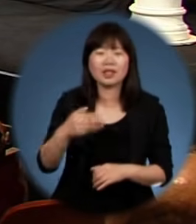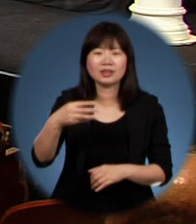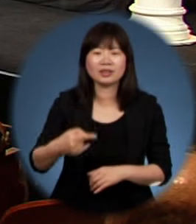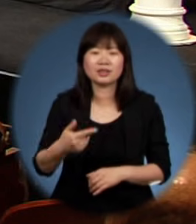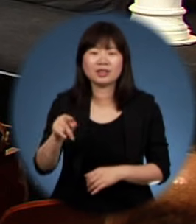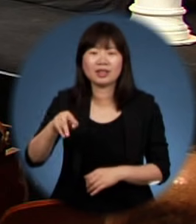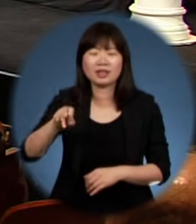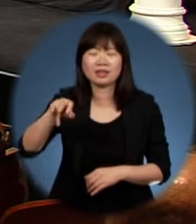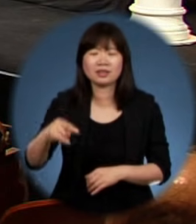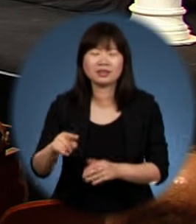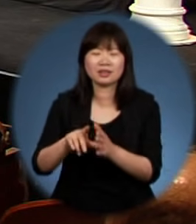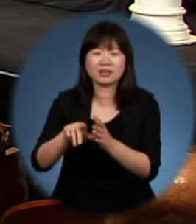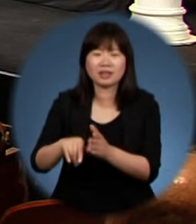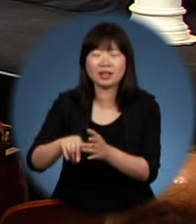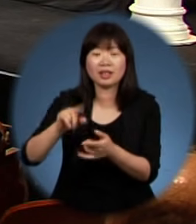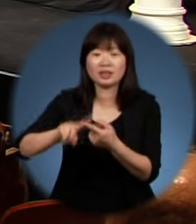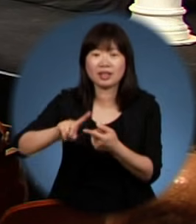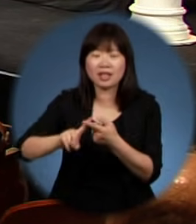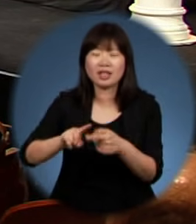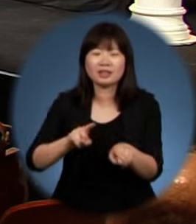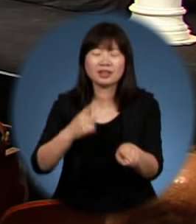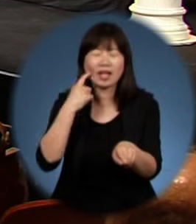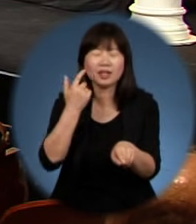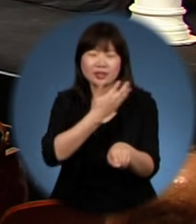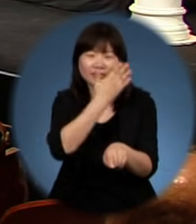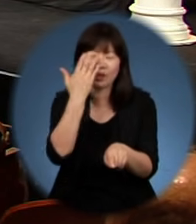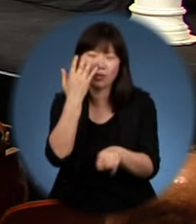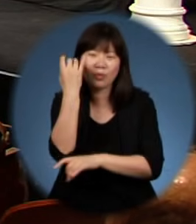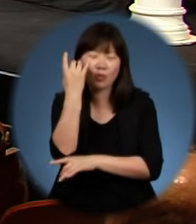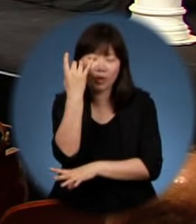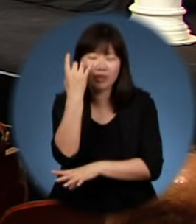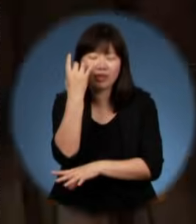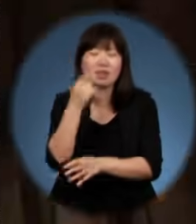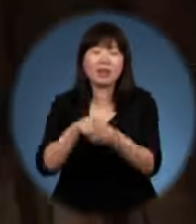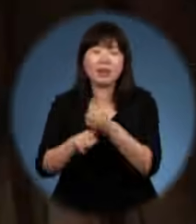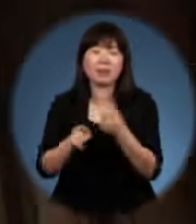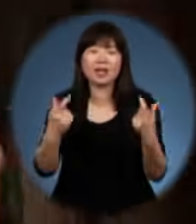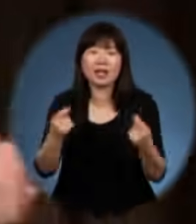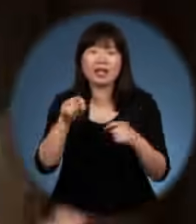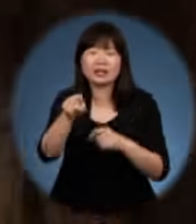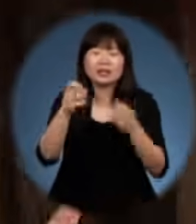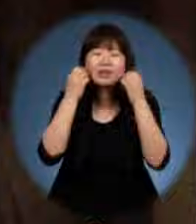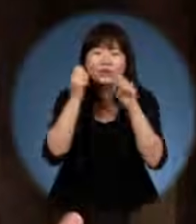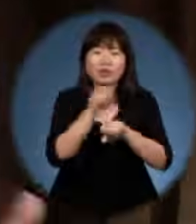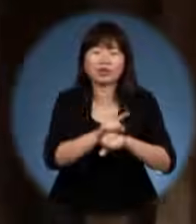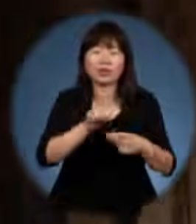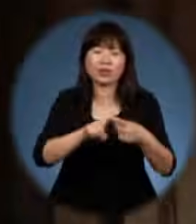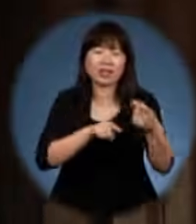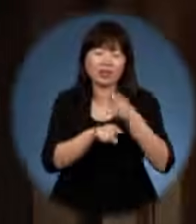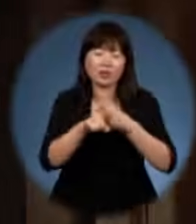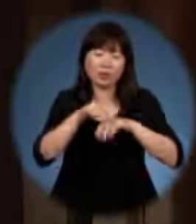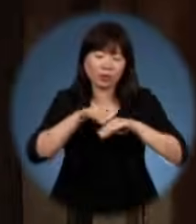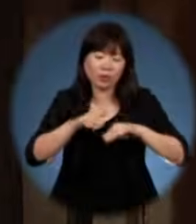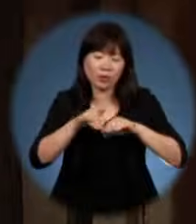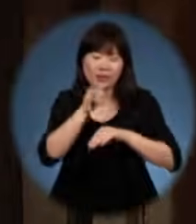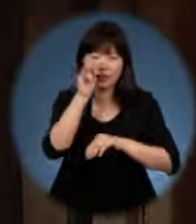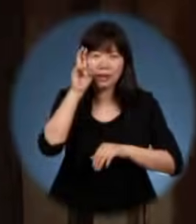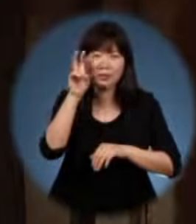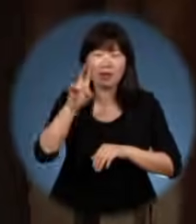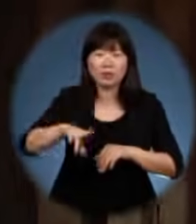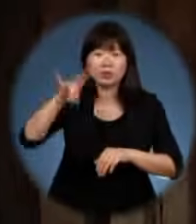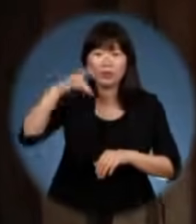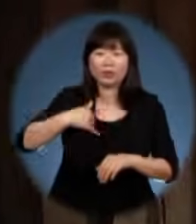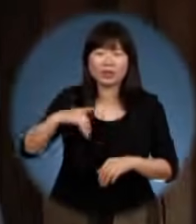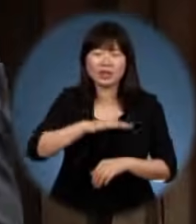벤의 상처에 시대에 대한 그 아름다움에 원천과 그 창조성이 이유를 풀어나갈 텐데요